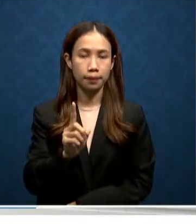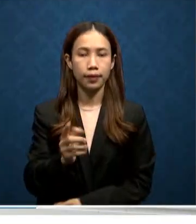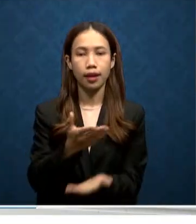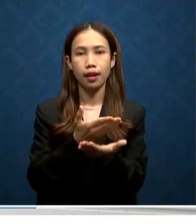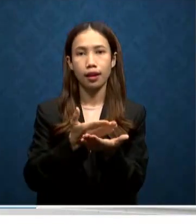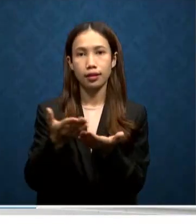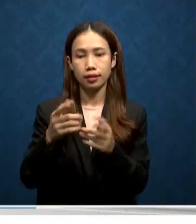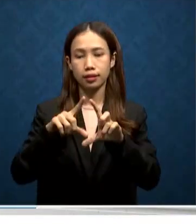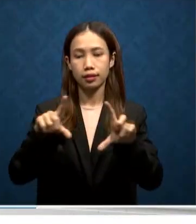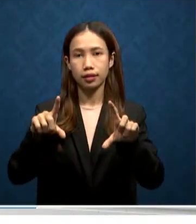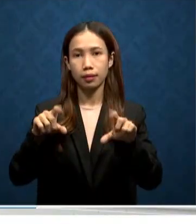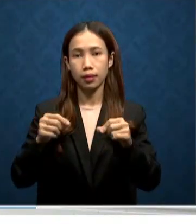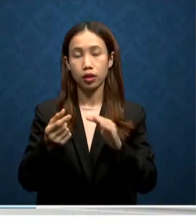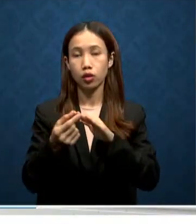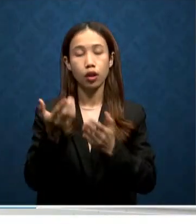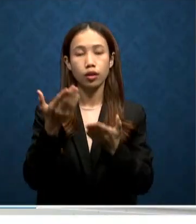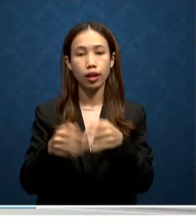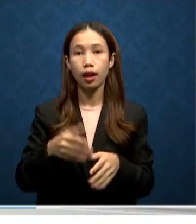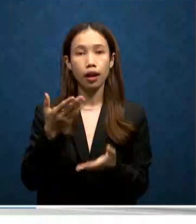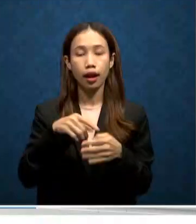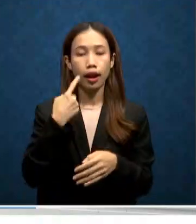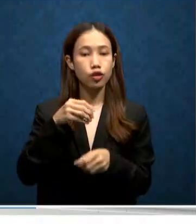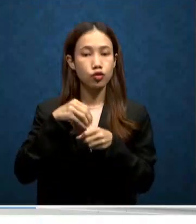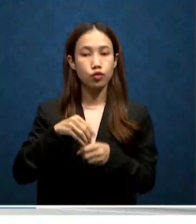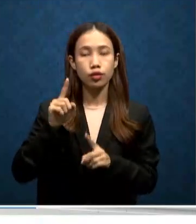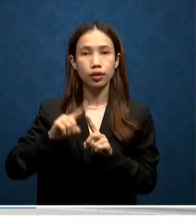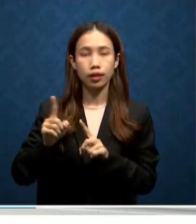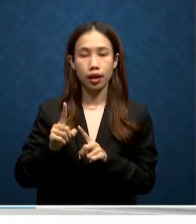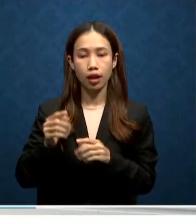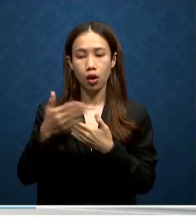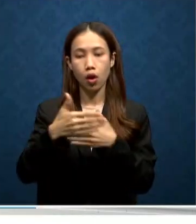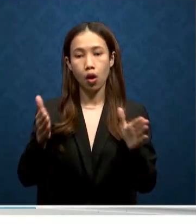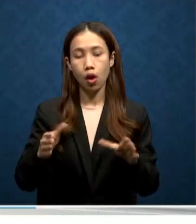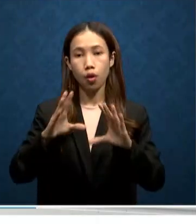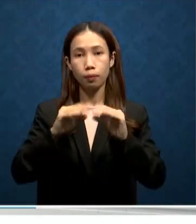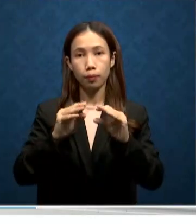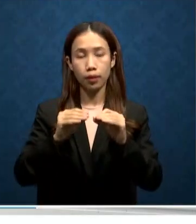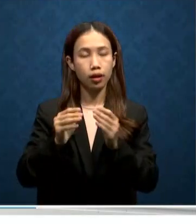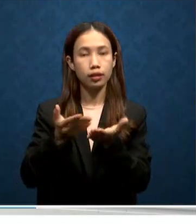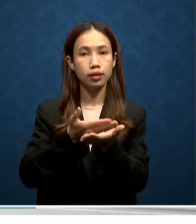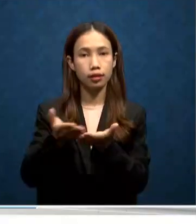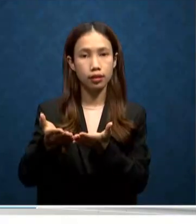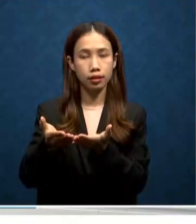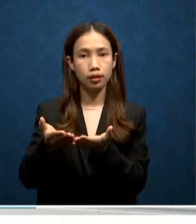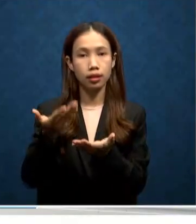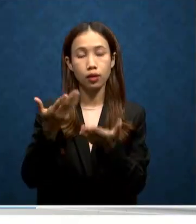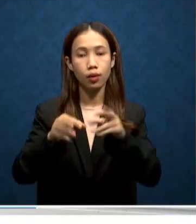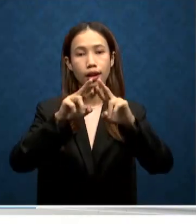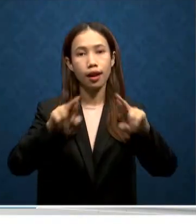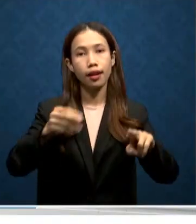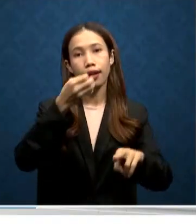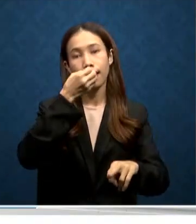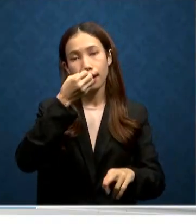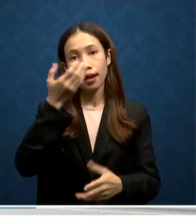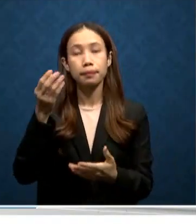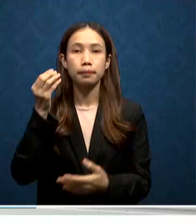สามารถทำได้ทุกที่นะครับไม่ว่าจะอยู่ในห้องประมูลหรือเปล่าหรืออยู่เอ่อที่ร้านอาหารอยู่